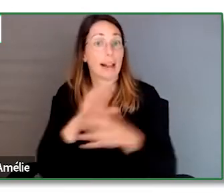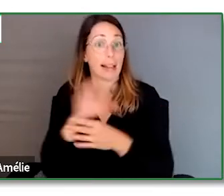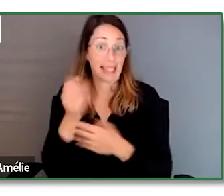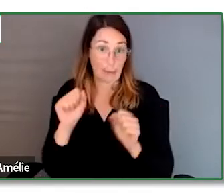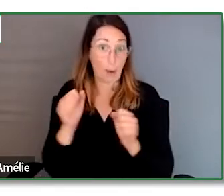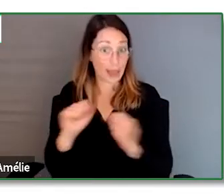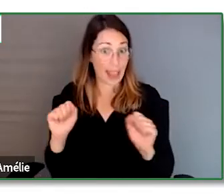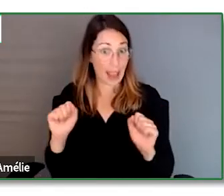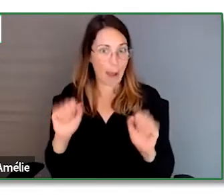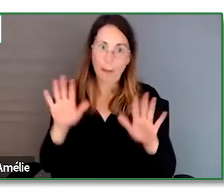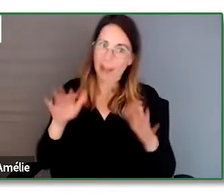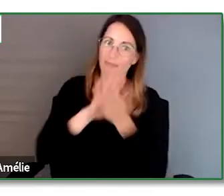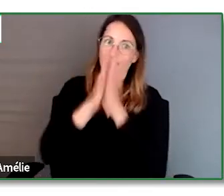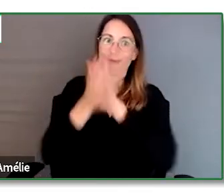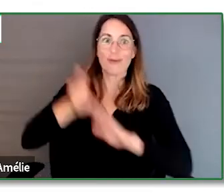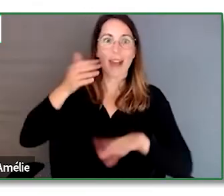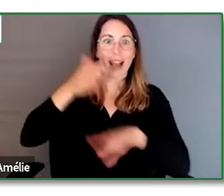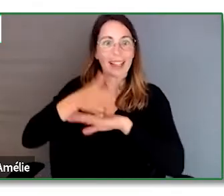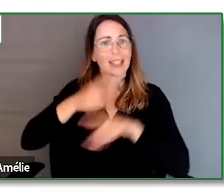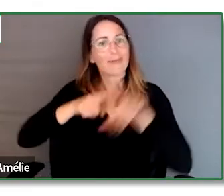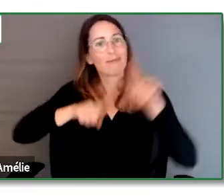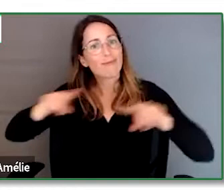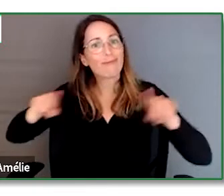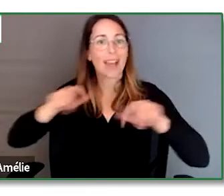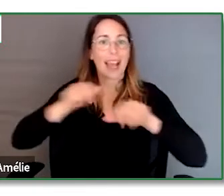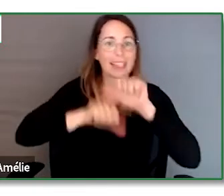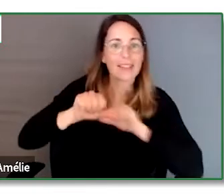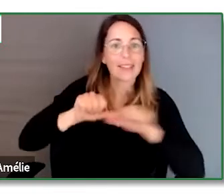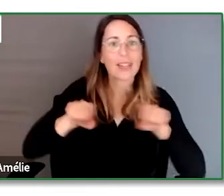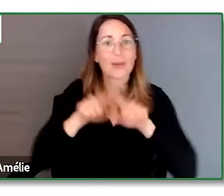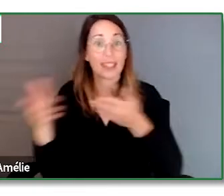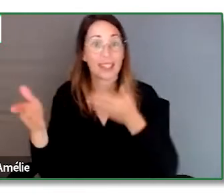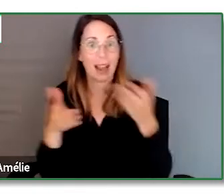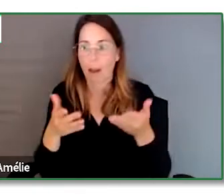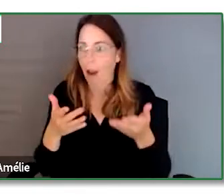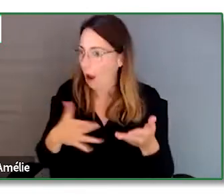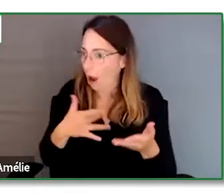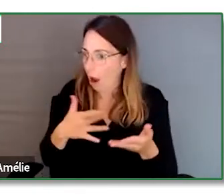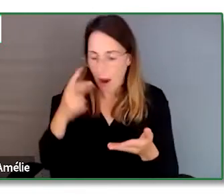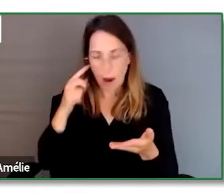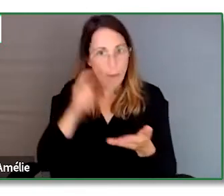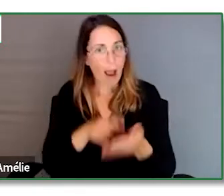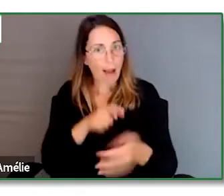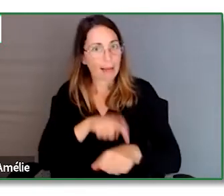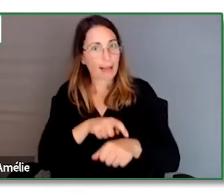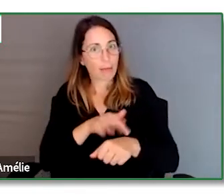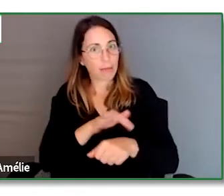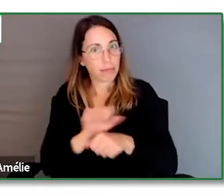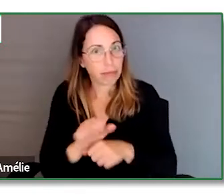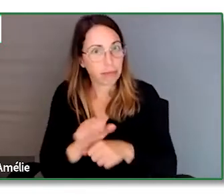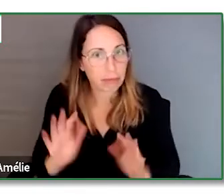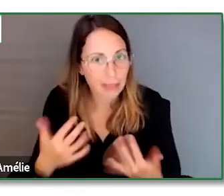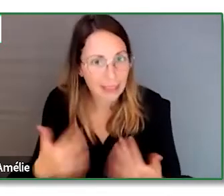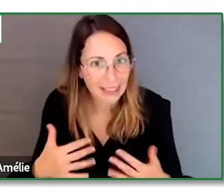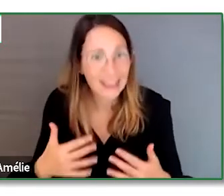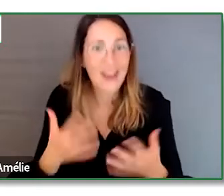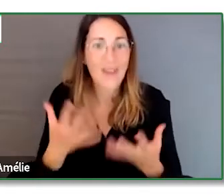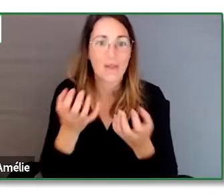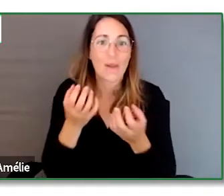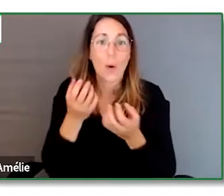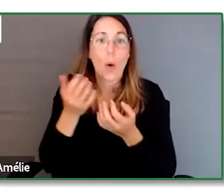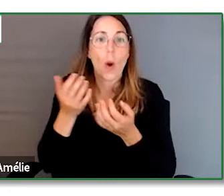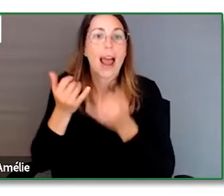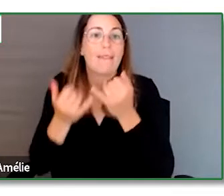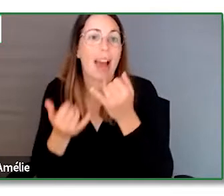des services. Je réalise que le temps file. Je veux garder un peu de temps pour des questions après. Donc,